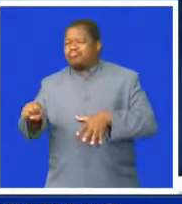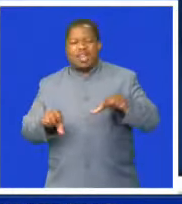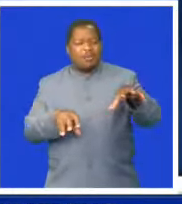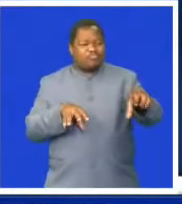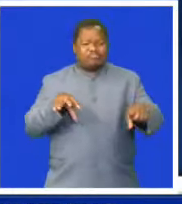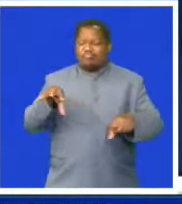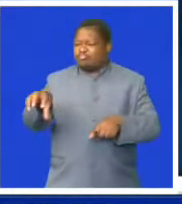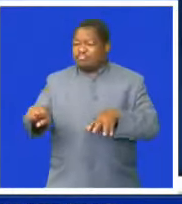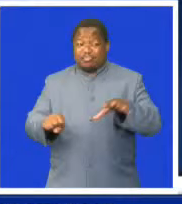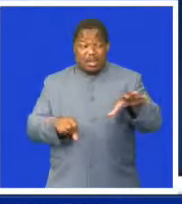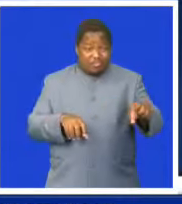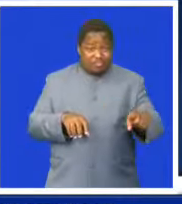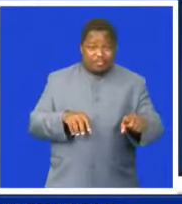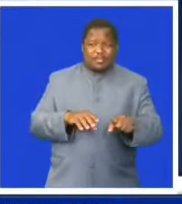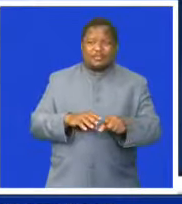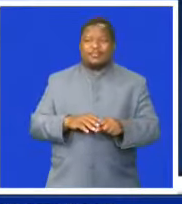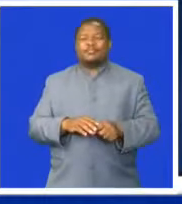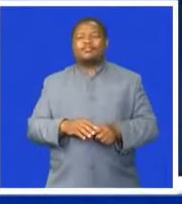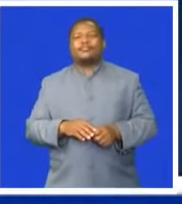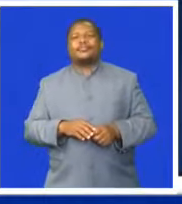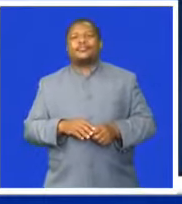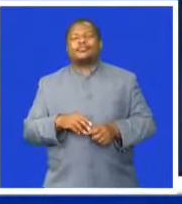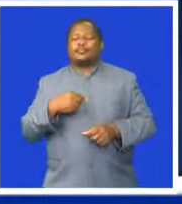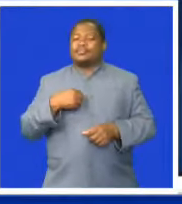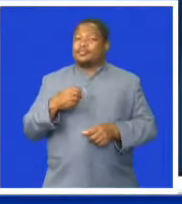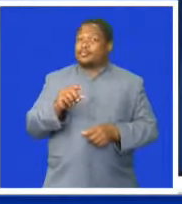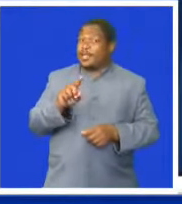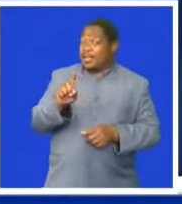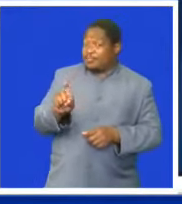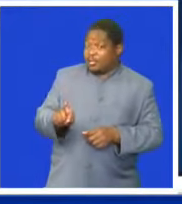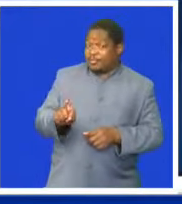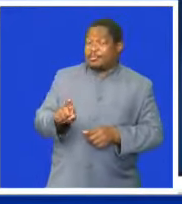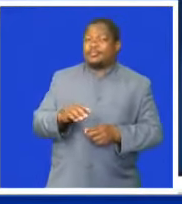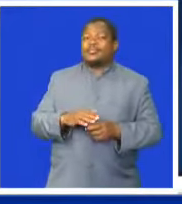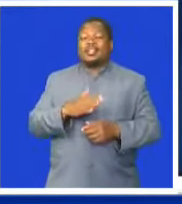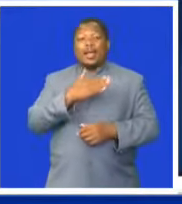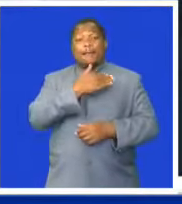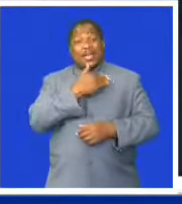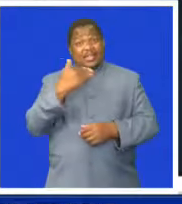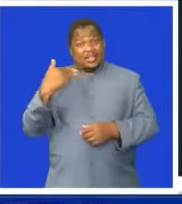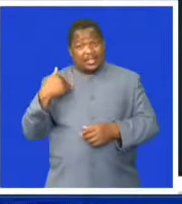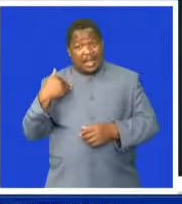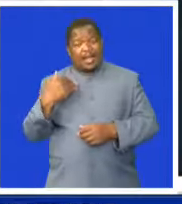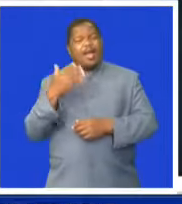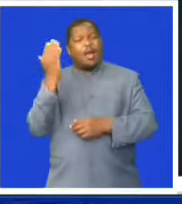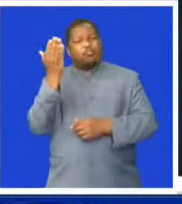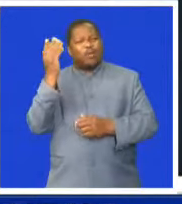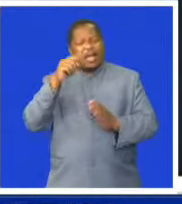Iyiphi ikhasi lapho khona khuluma khona minister ora ICT kusichaza nesimo.